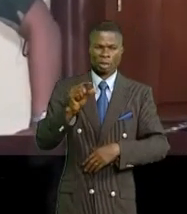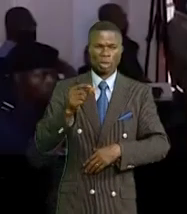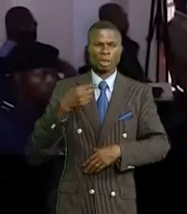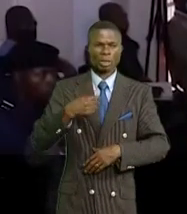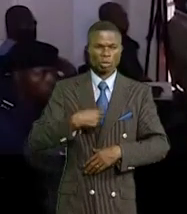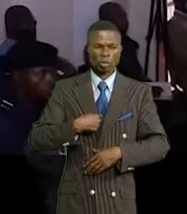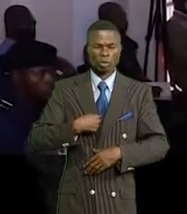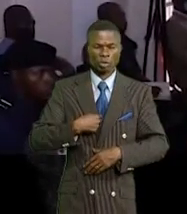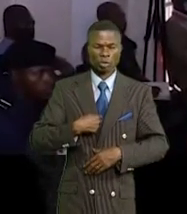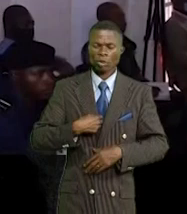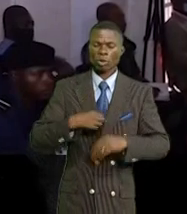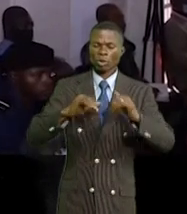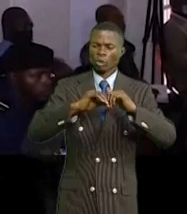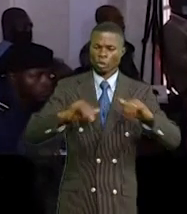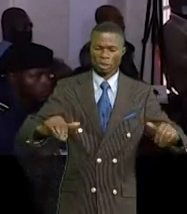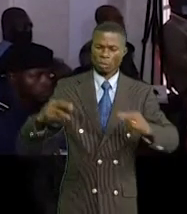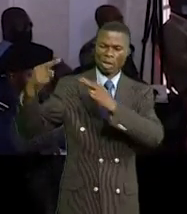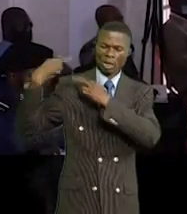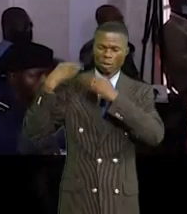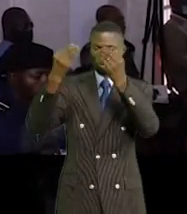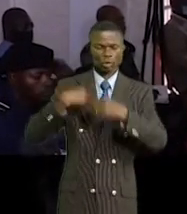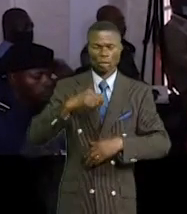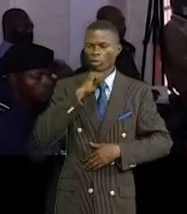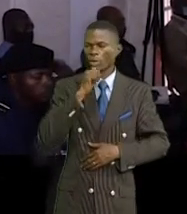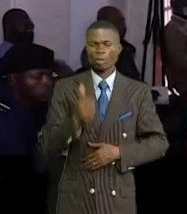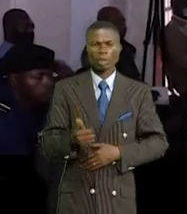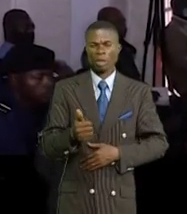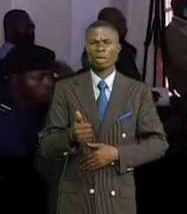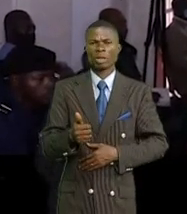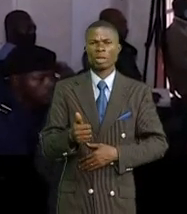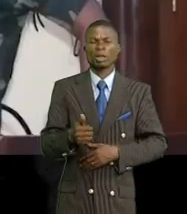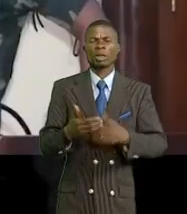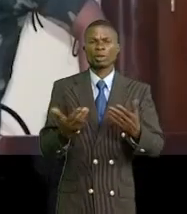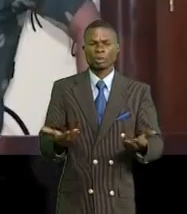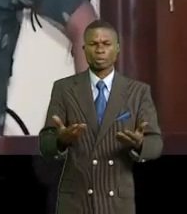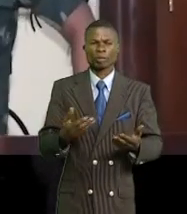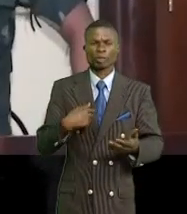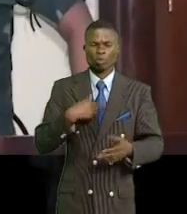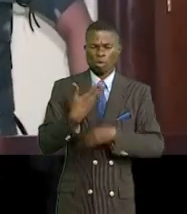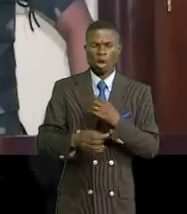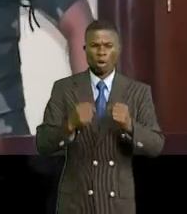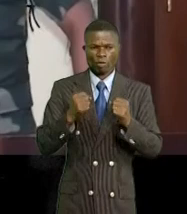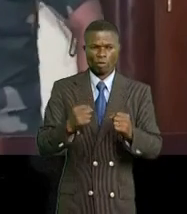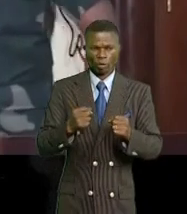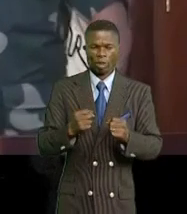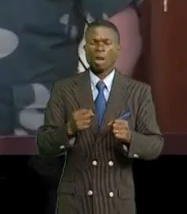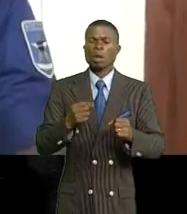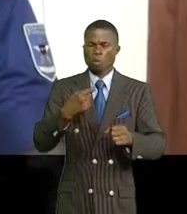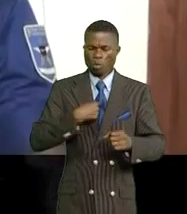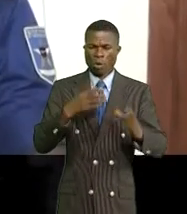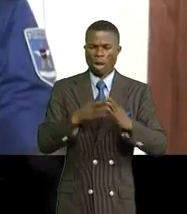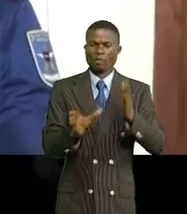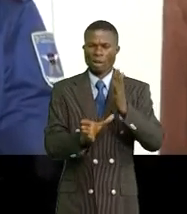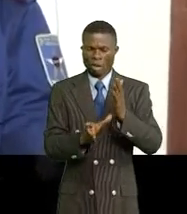me débarrasser de tout le personnel ici. Et que donc, je ferai, mon adjoint et moi, on